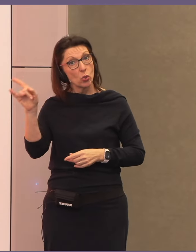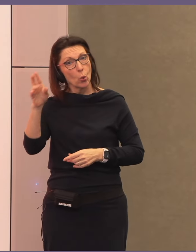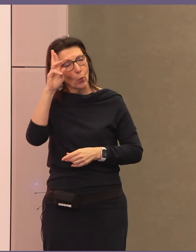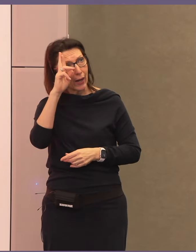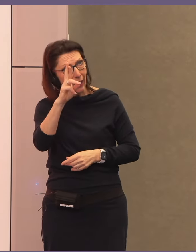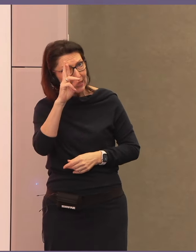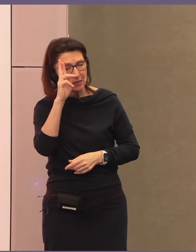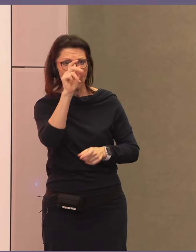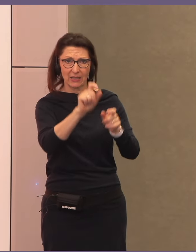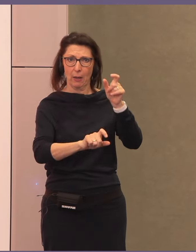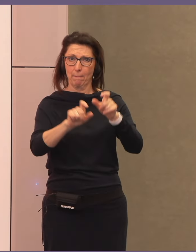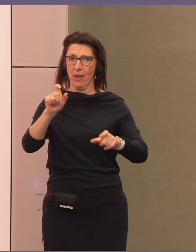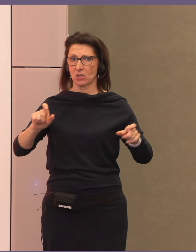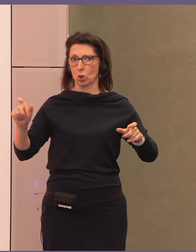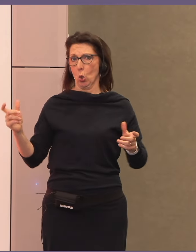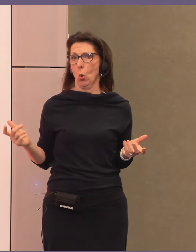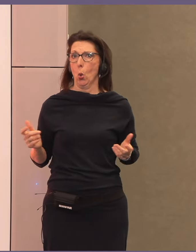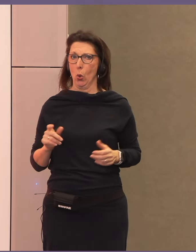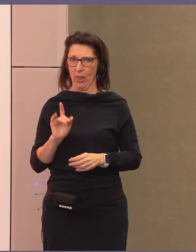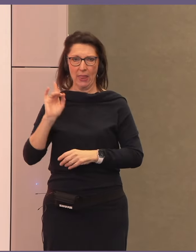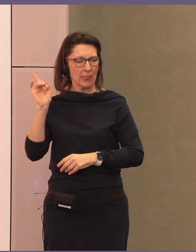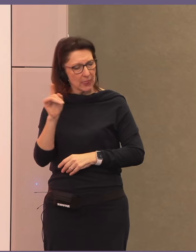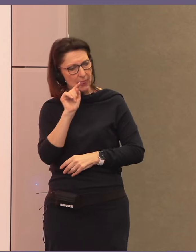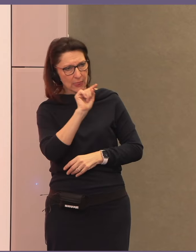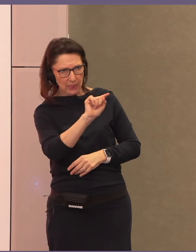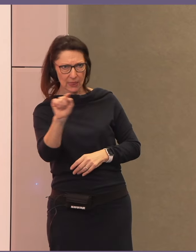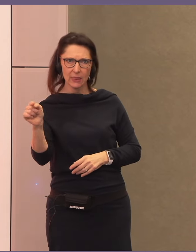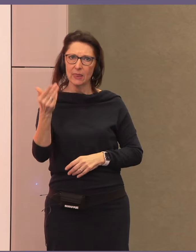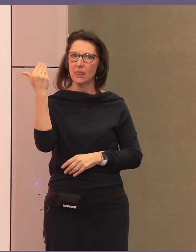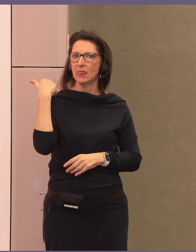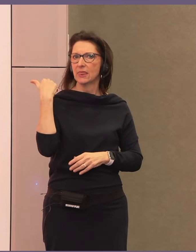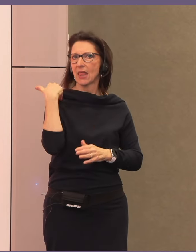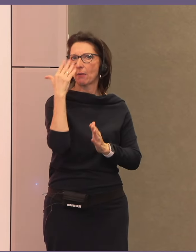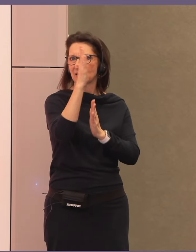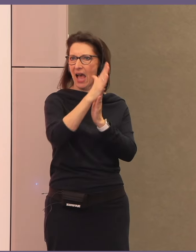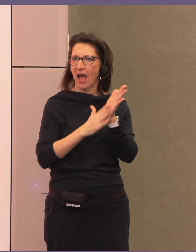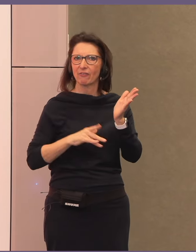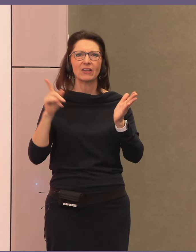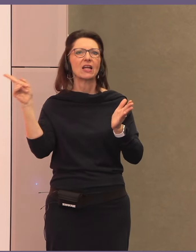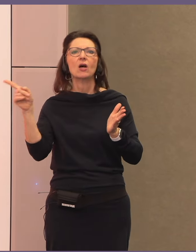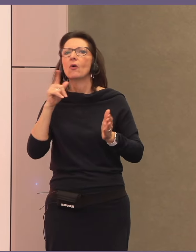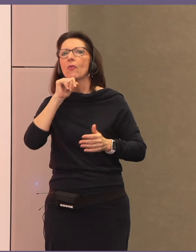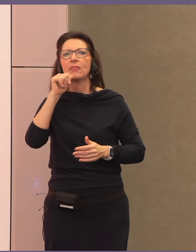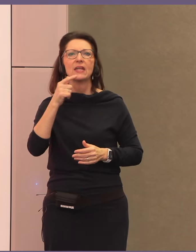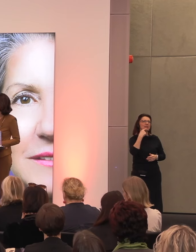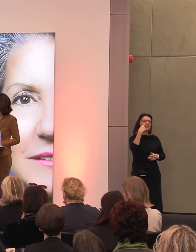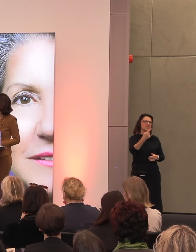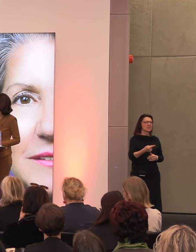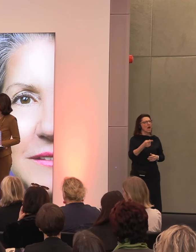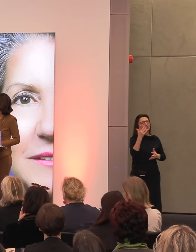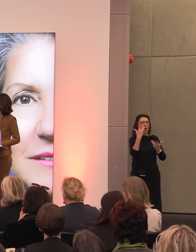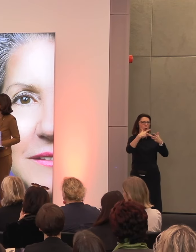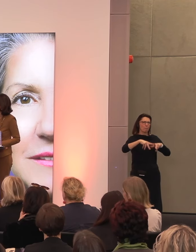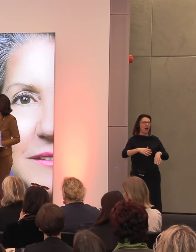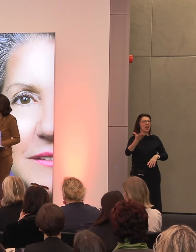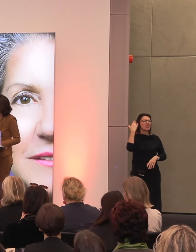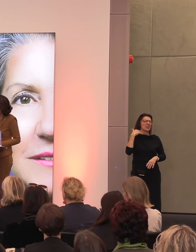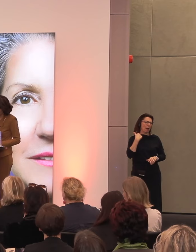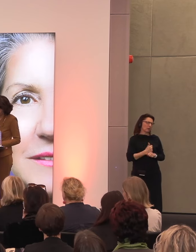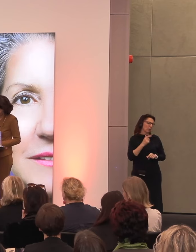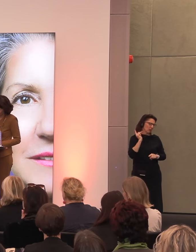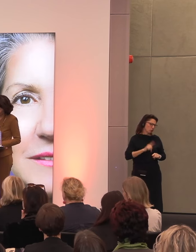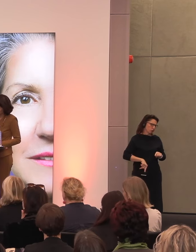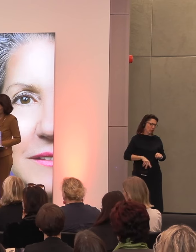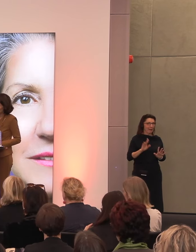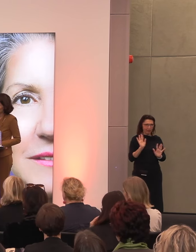Frauenorganisation, wo nicht die Selbsterhöhung immer passiert, indem alles schlecht ist, was vorher ist, erst seit man selber ist, ist alles super. Nein, wir sind